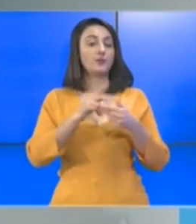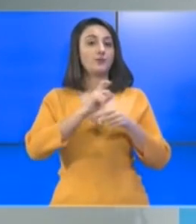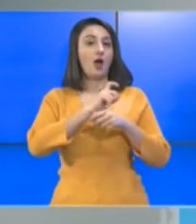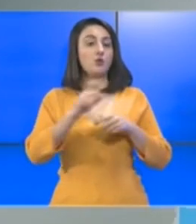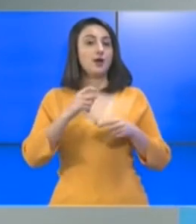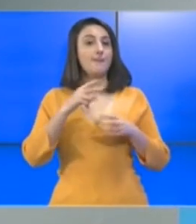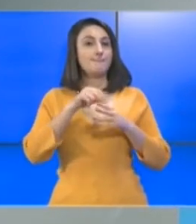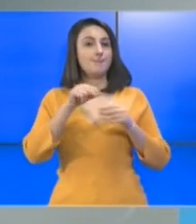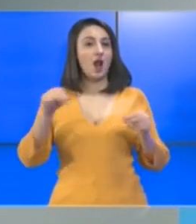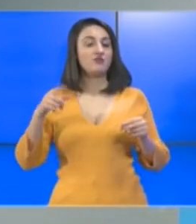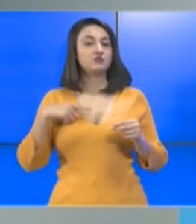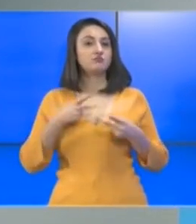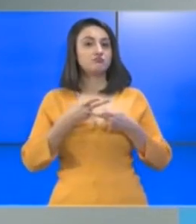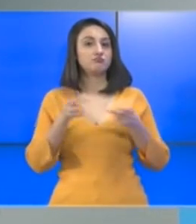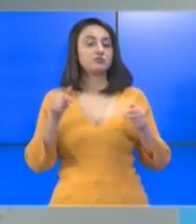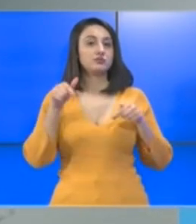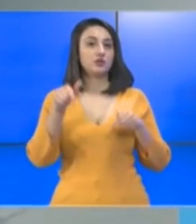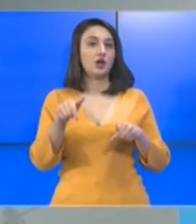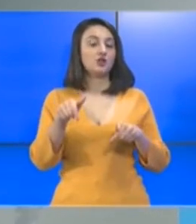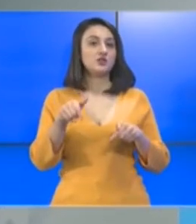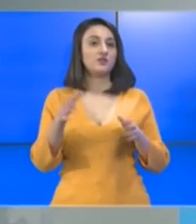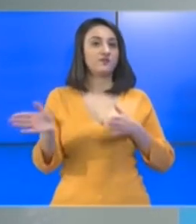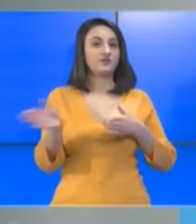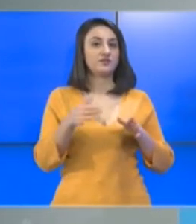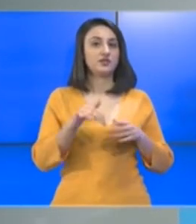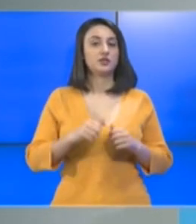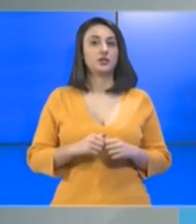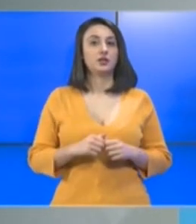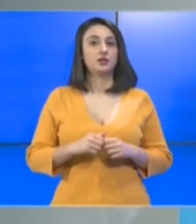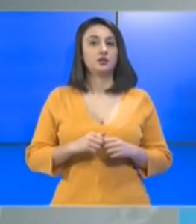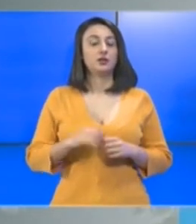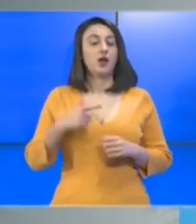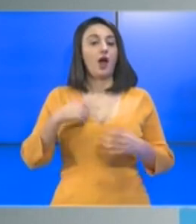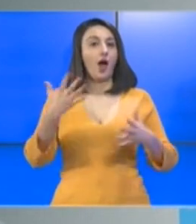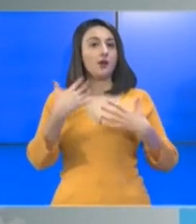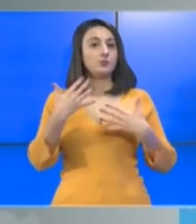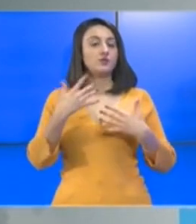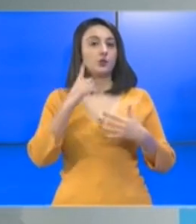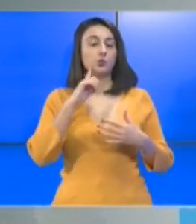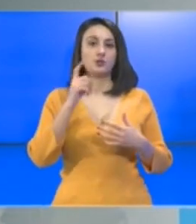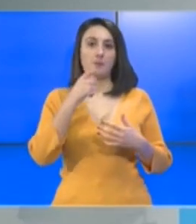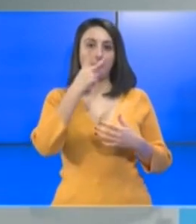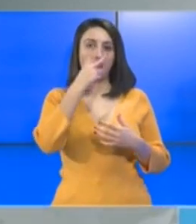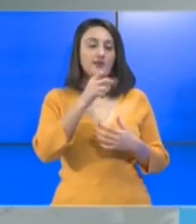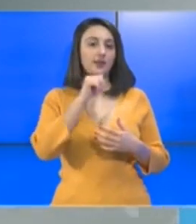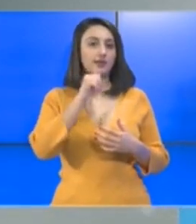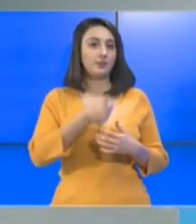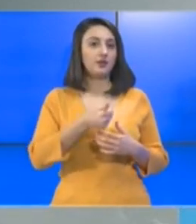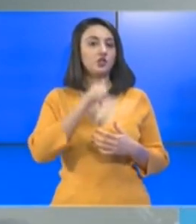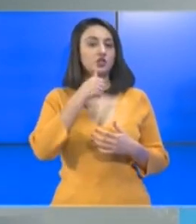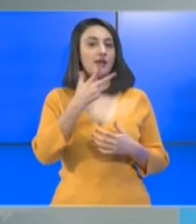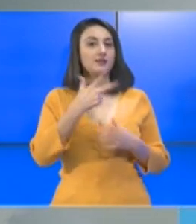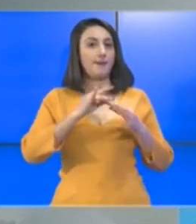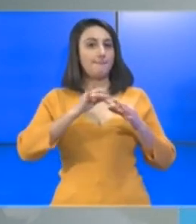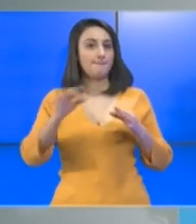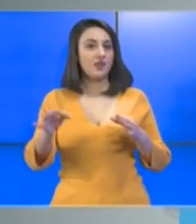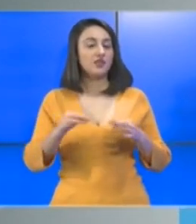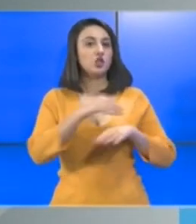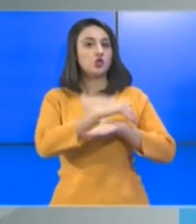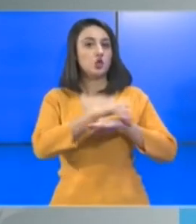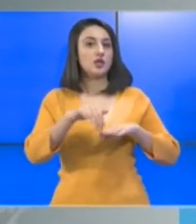cauza prafului degajat de acest vânt. E, în atmosferă nu se mai vedea nimic nici la 3 metri pe